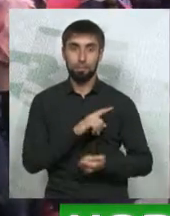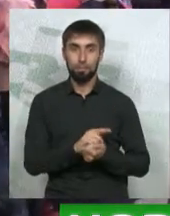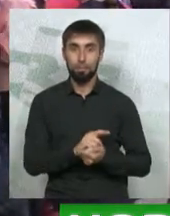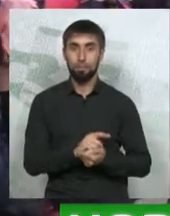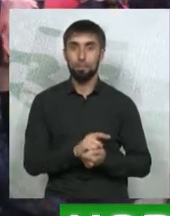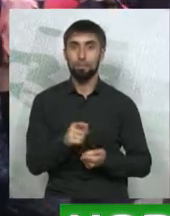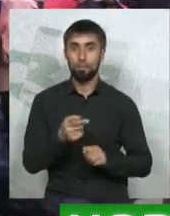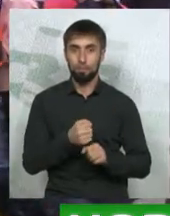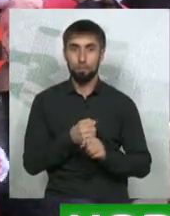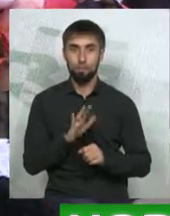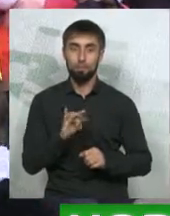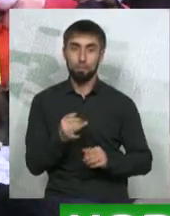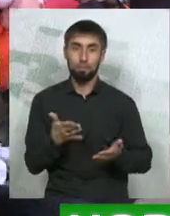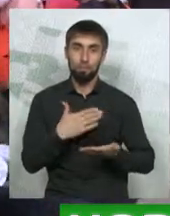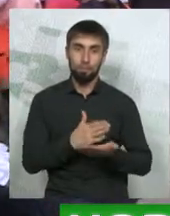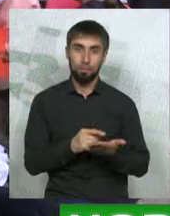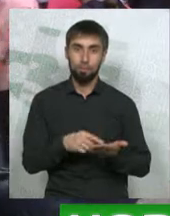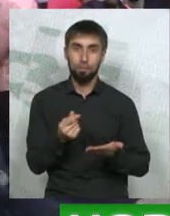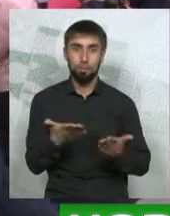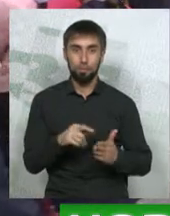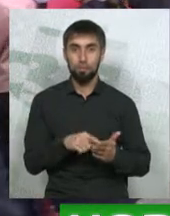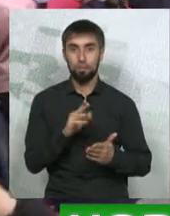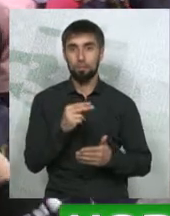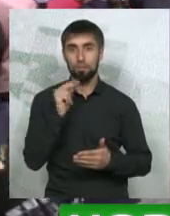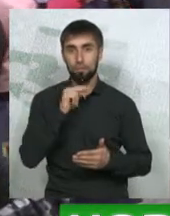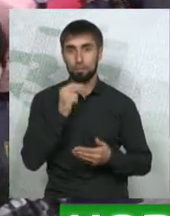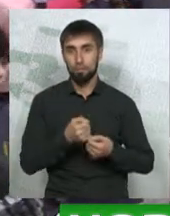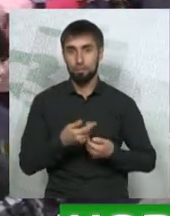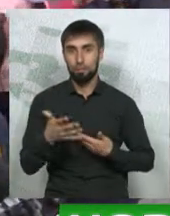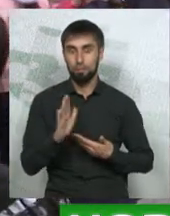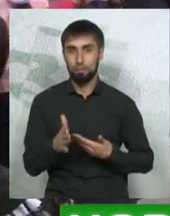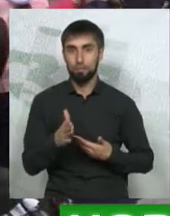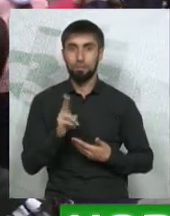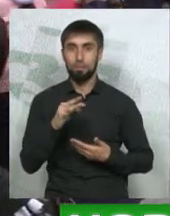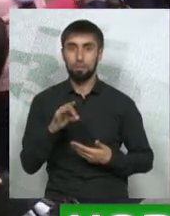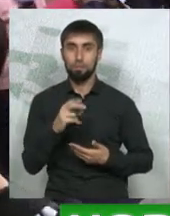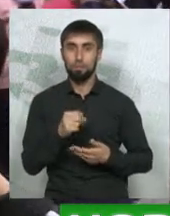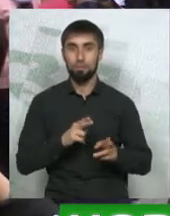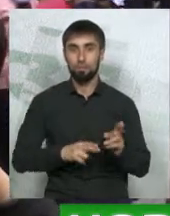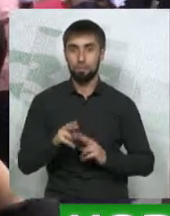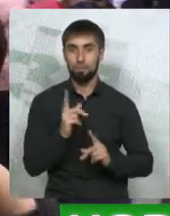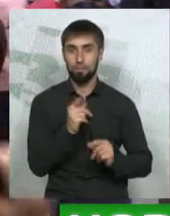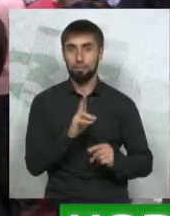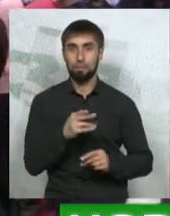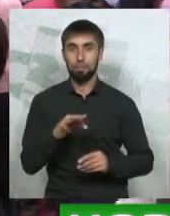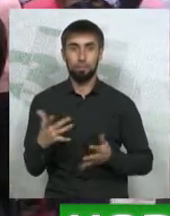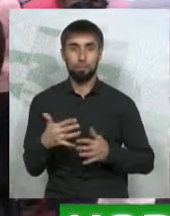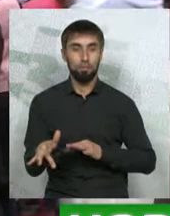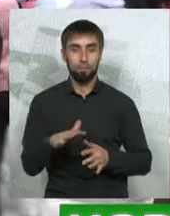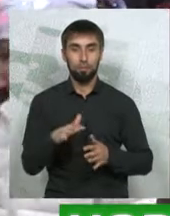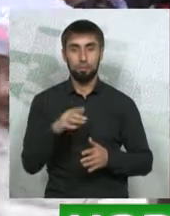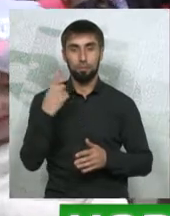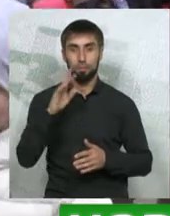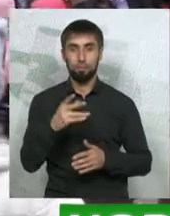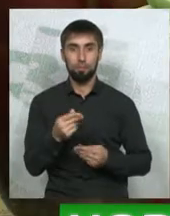Обязательно это мы сделаем. А часть денег, конечно, или чаепитие устроит. И кто-то на каток выйдет, кто-то какие-то мероприятия